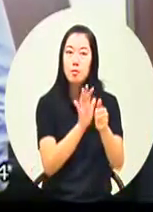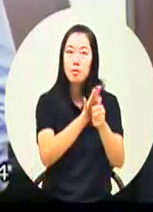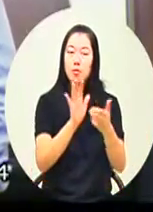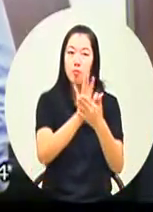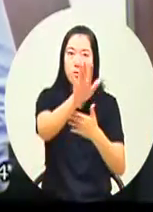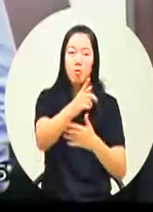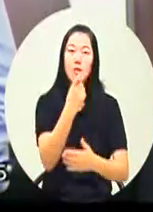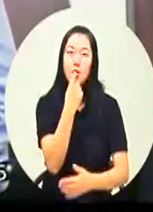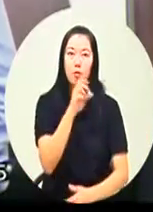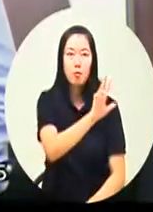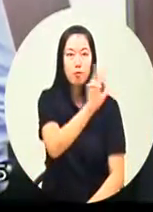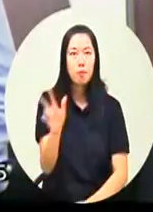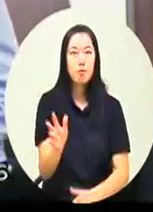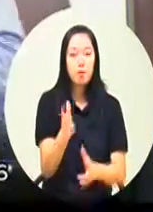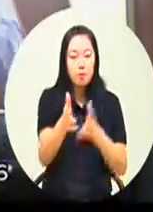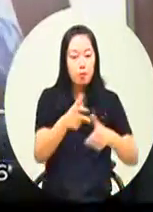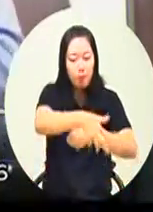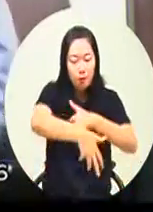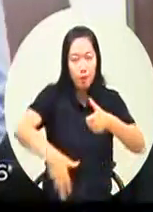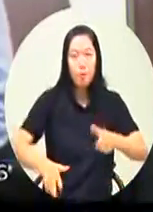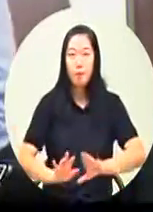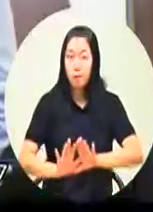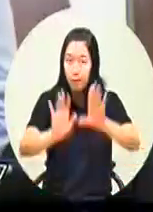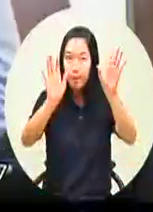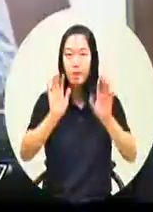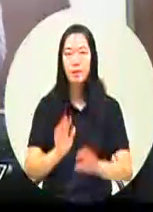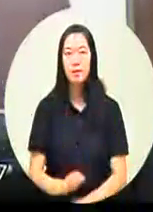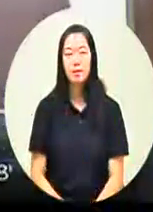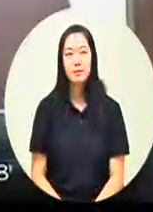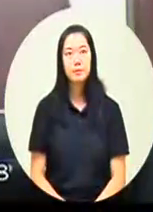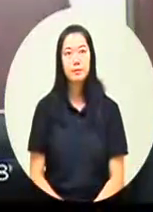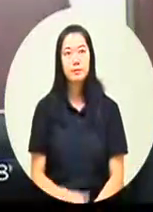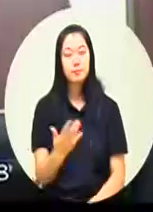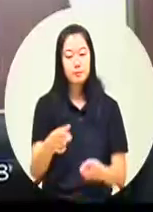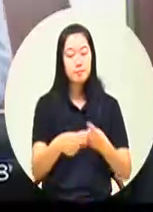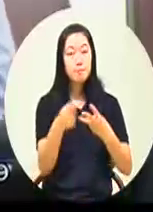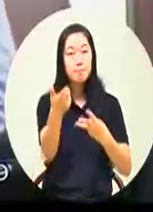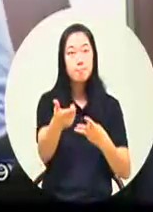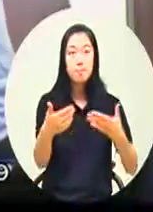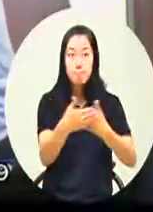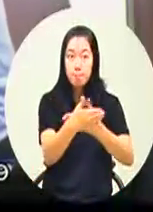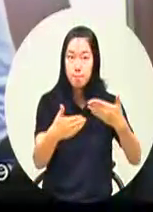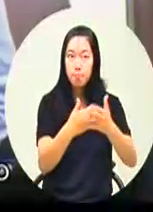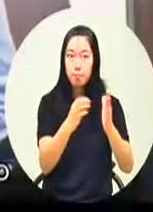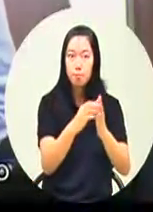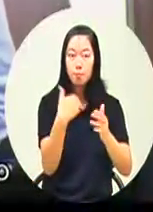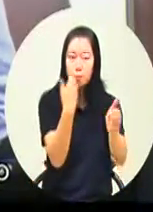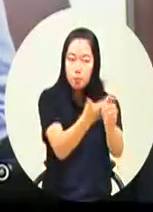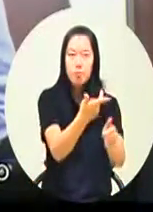的绿色产业，这个是第三个部分要请交通局来做的，这是